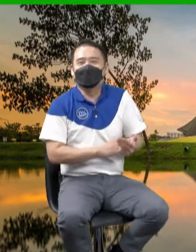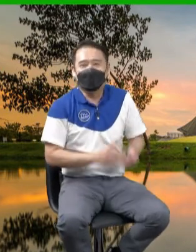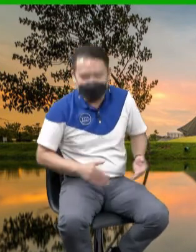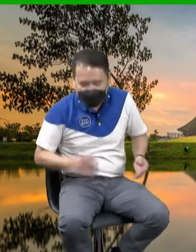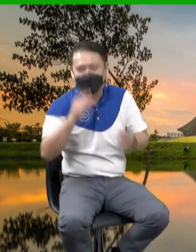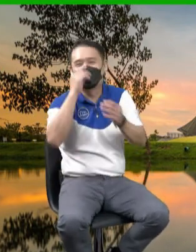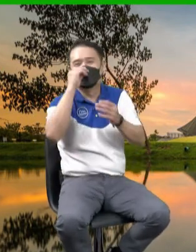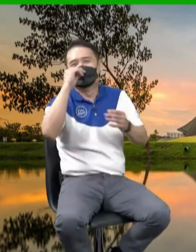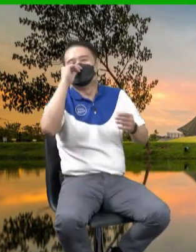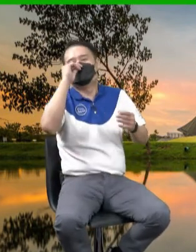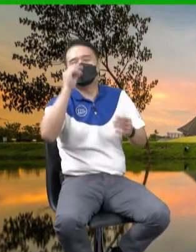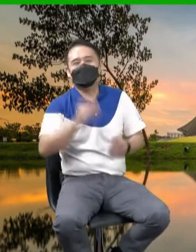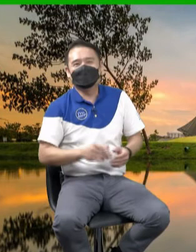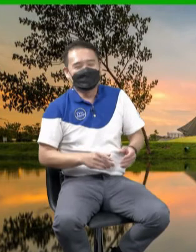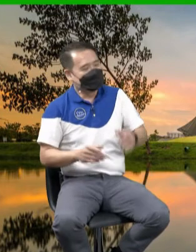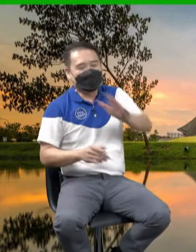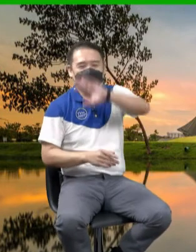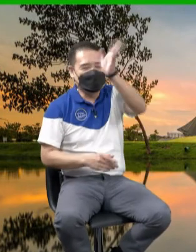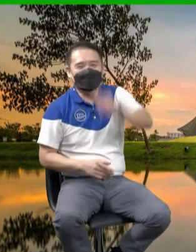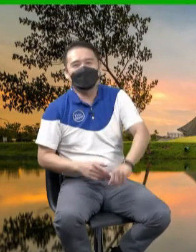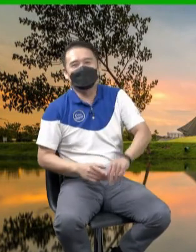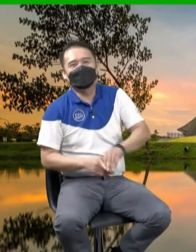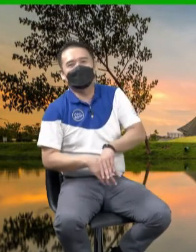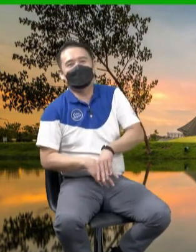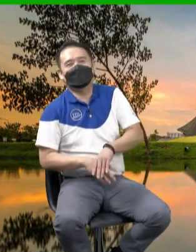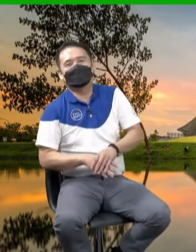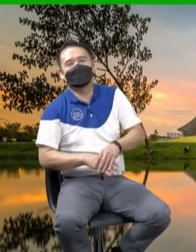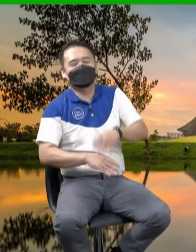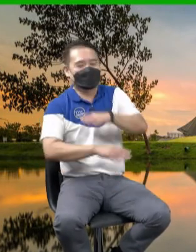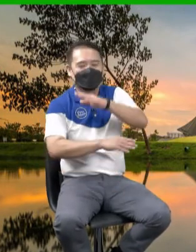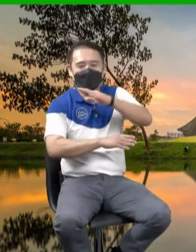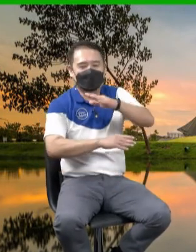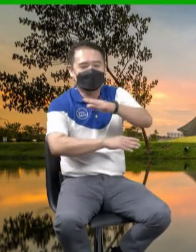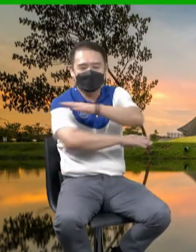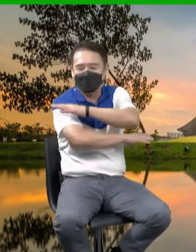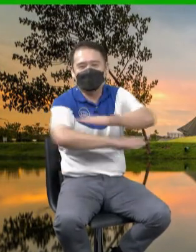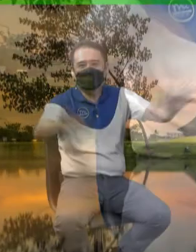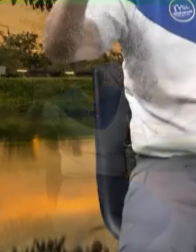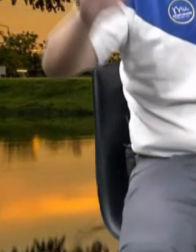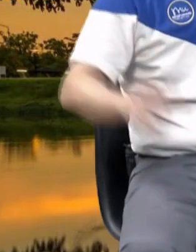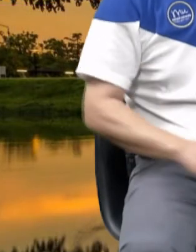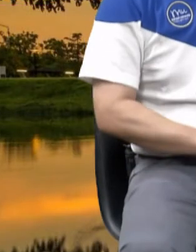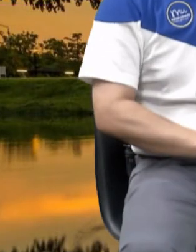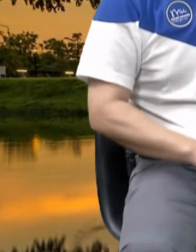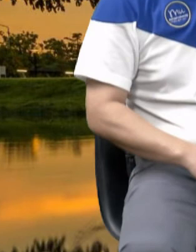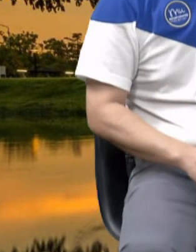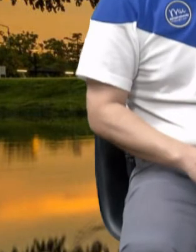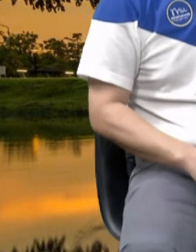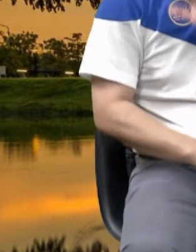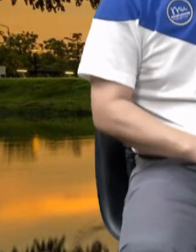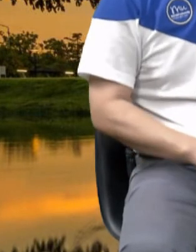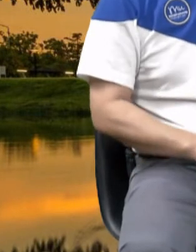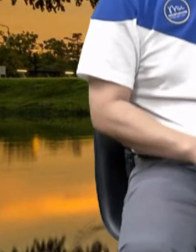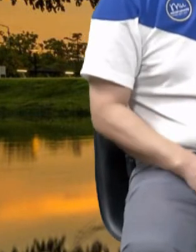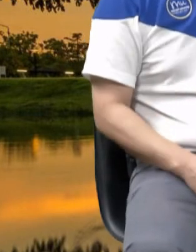ป้องกันไว้ ผมรู้มันจะมีถ้าดูจากข้อมูลอาจารย์กัมปนาทชัดเจนถ้าเป็นอย่างนี้ฟันธงถ้ายังเป็นอย่างนี้อ